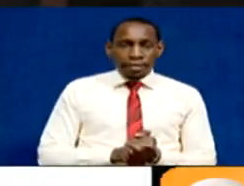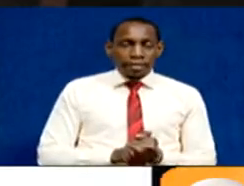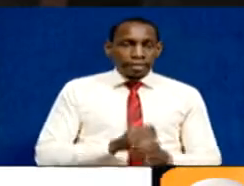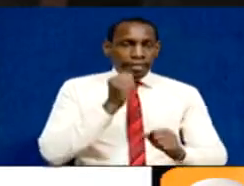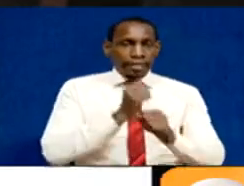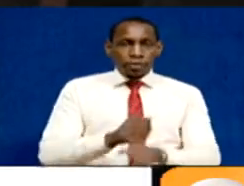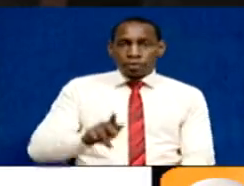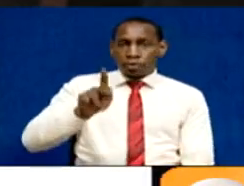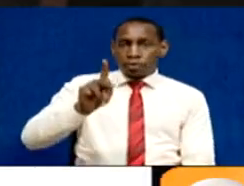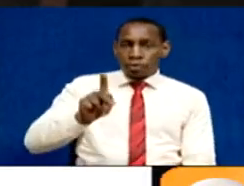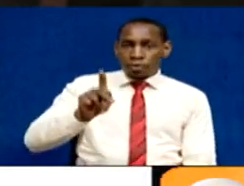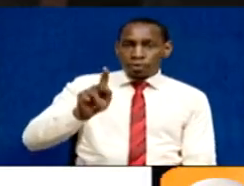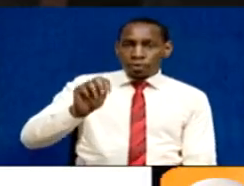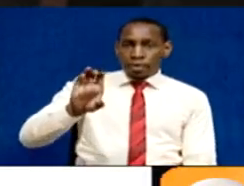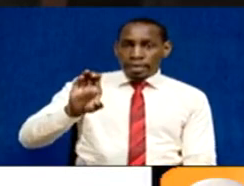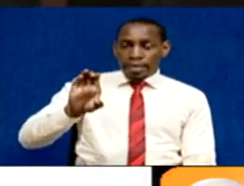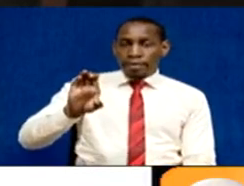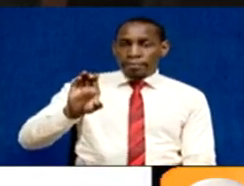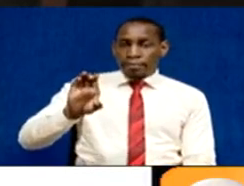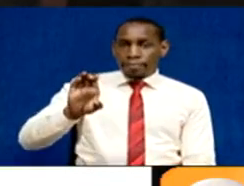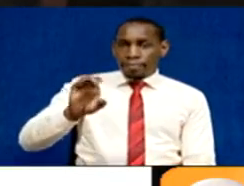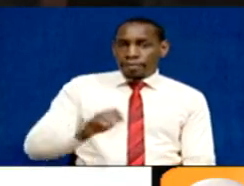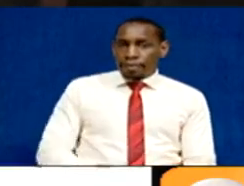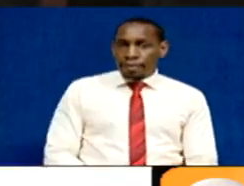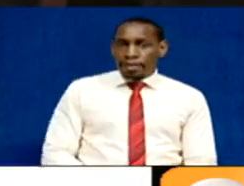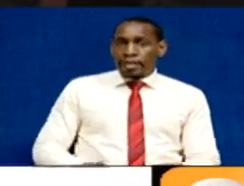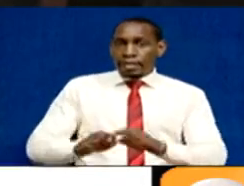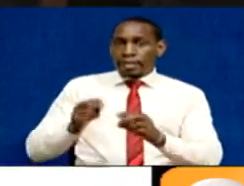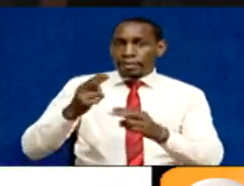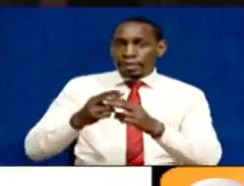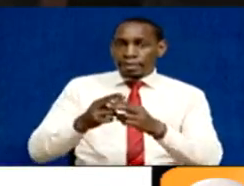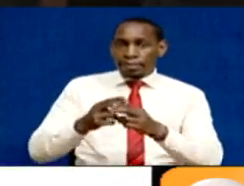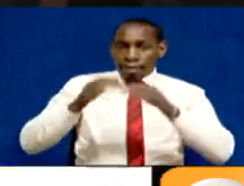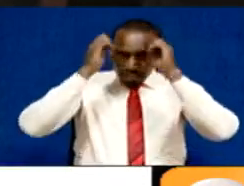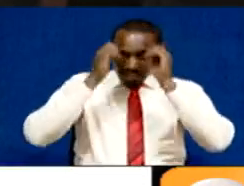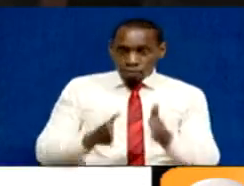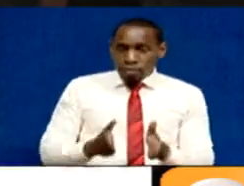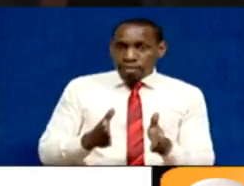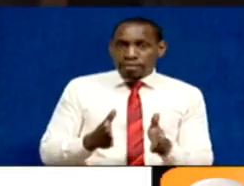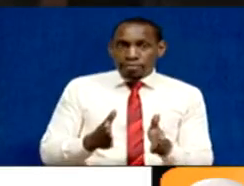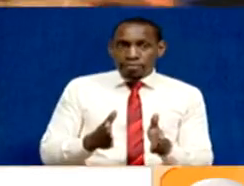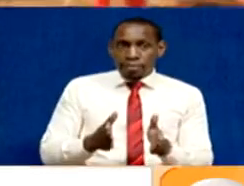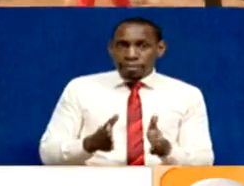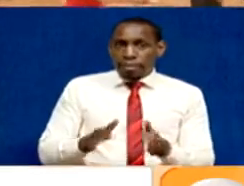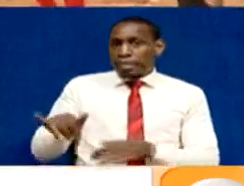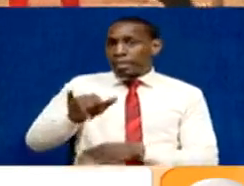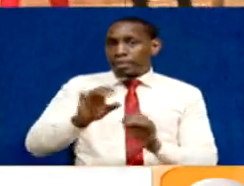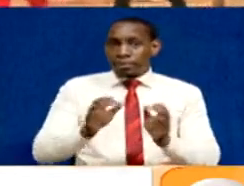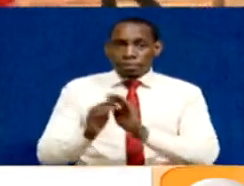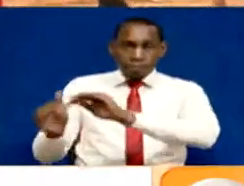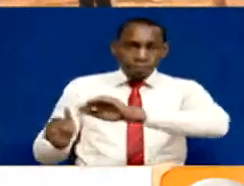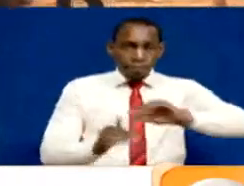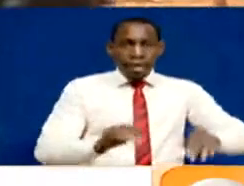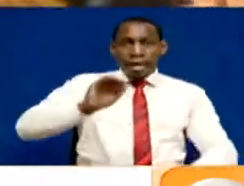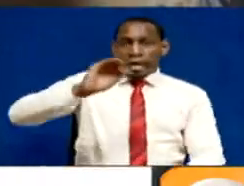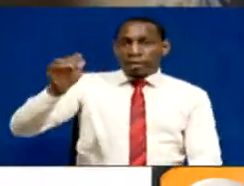on the desk, imprinted on the desk. And the name of the candidate was not tally. Na katika kaunti